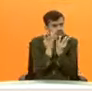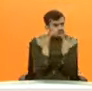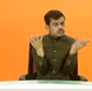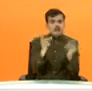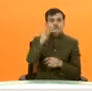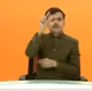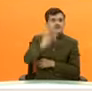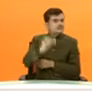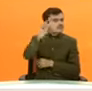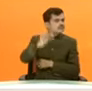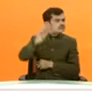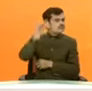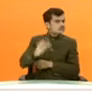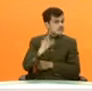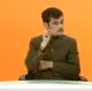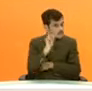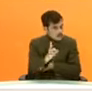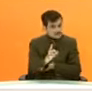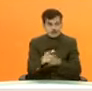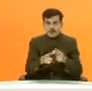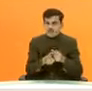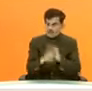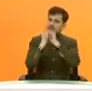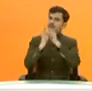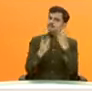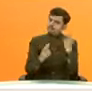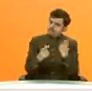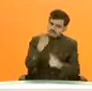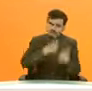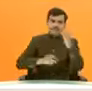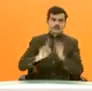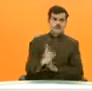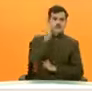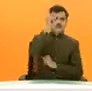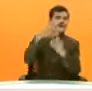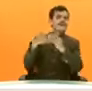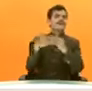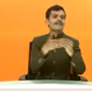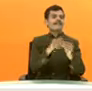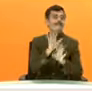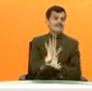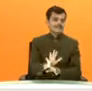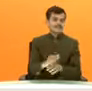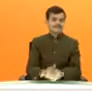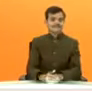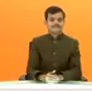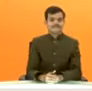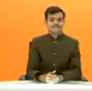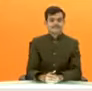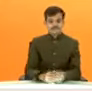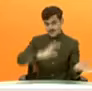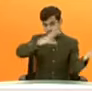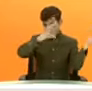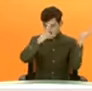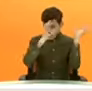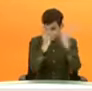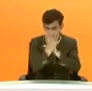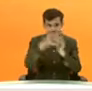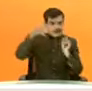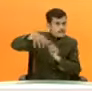इफेक्टिव लेकिन सक्सेसफुल स्पेस प्रोग्राम का नेतृत्व कर रहा है। दुनिया के कई